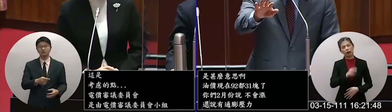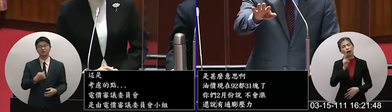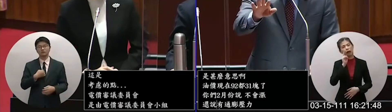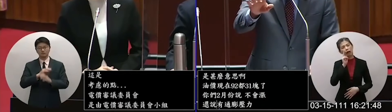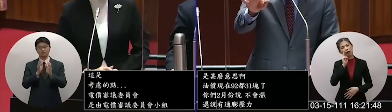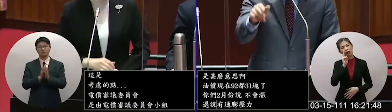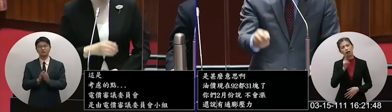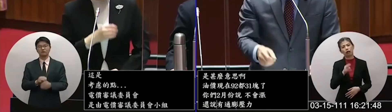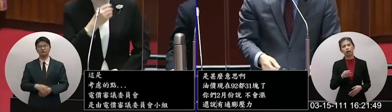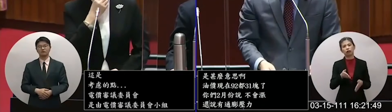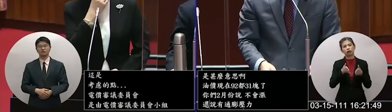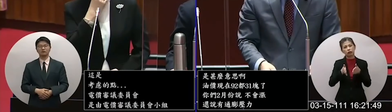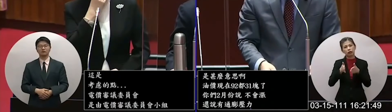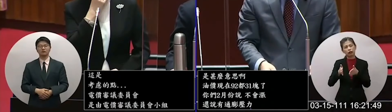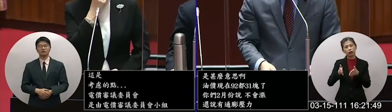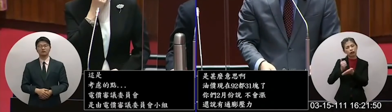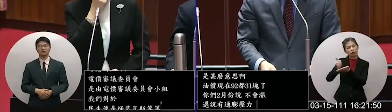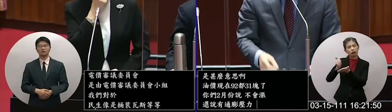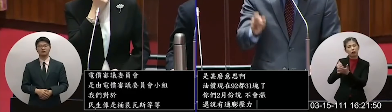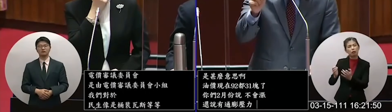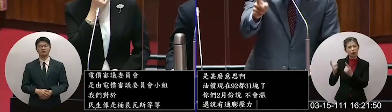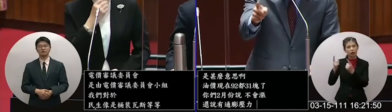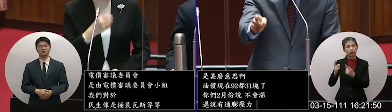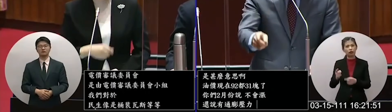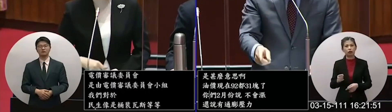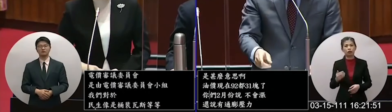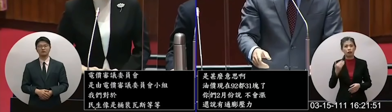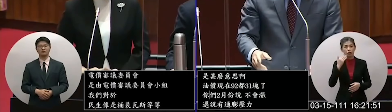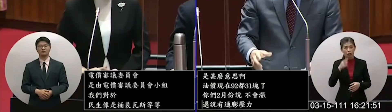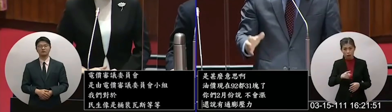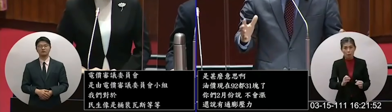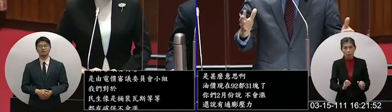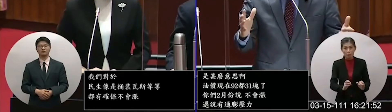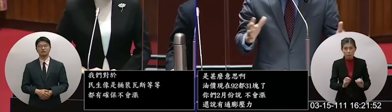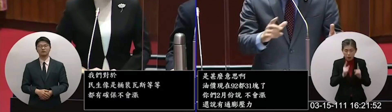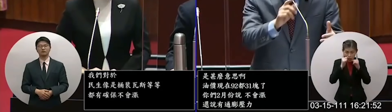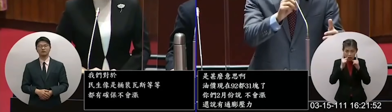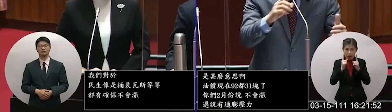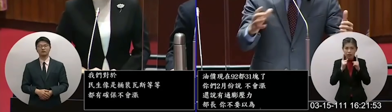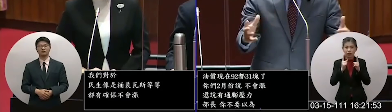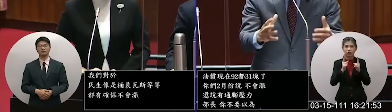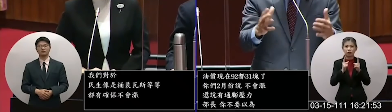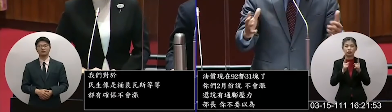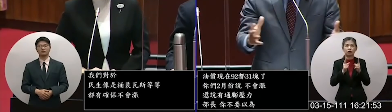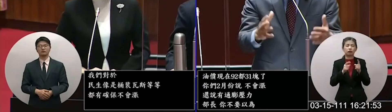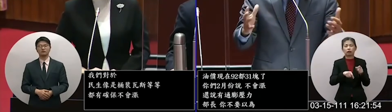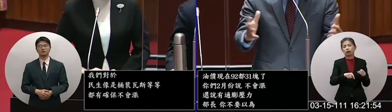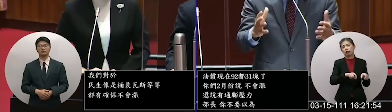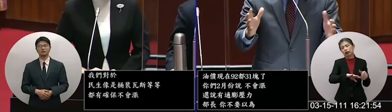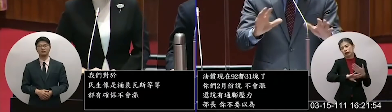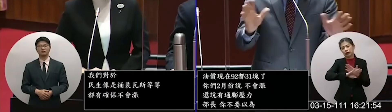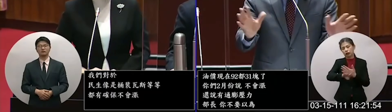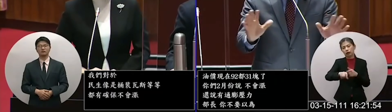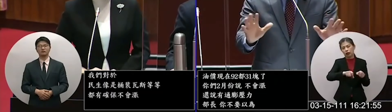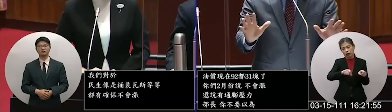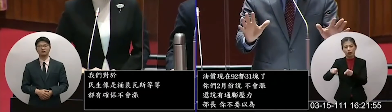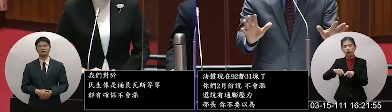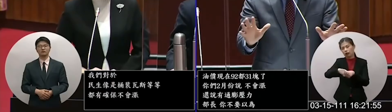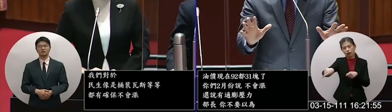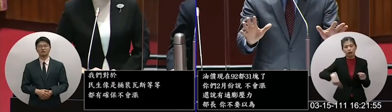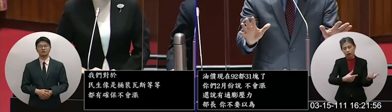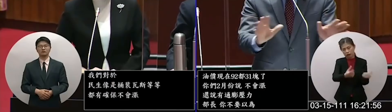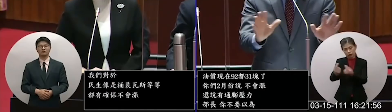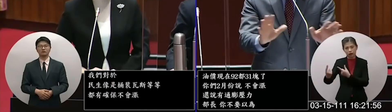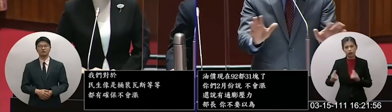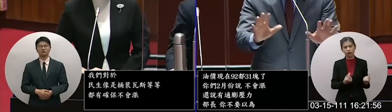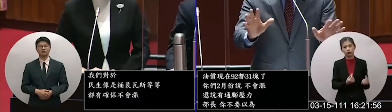说你针对那些出口去涨而已，你只要一涨，全部连带。连带这是效应，很